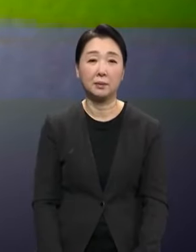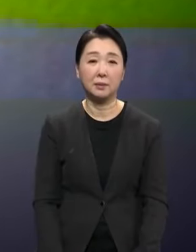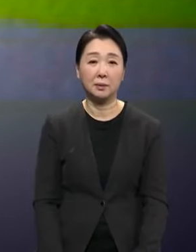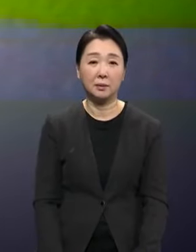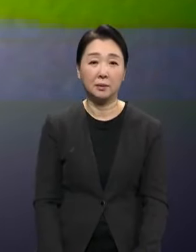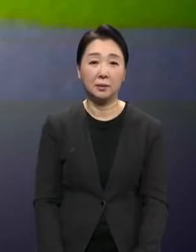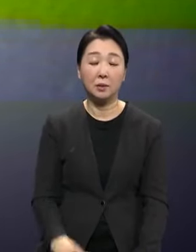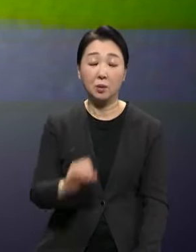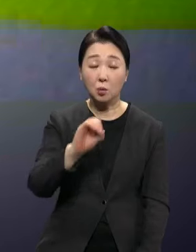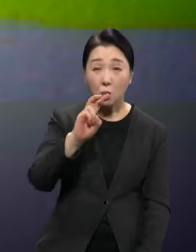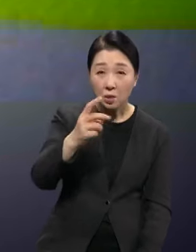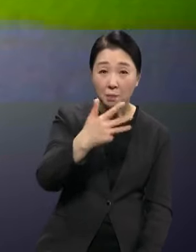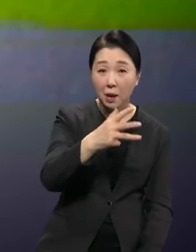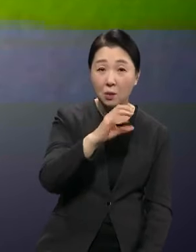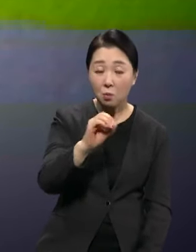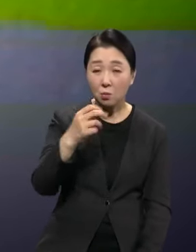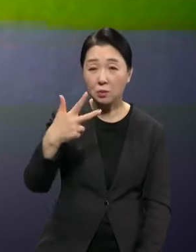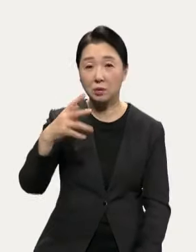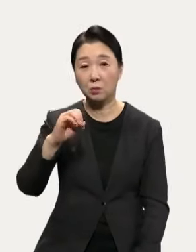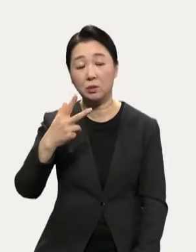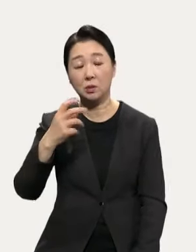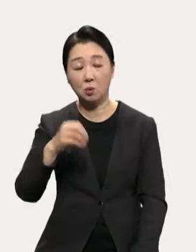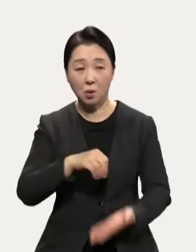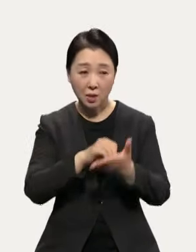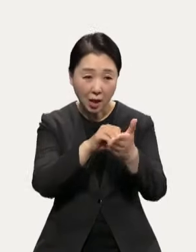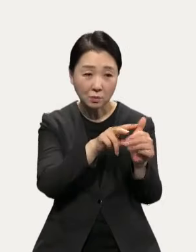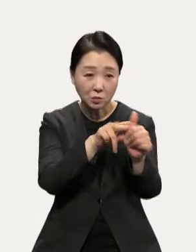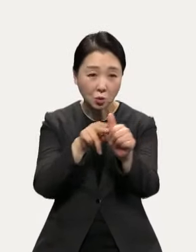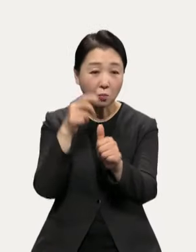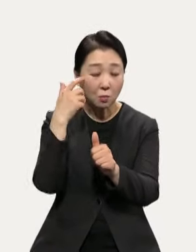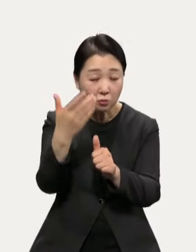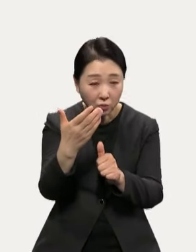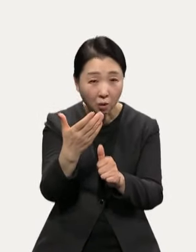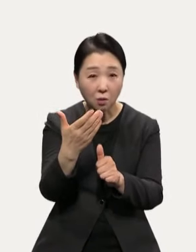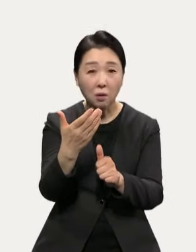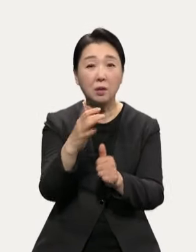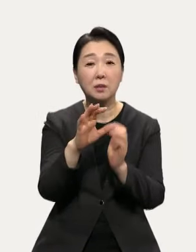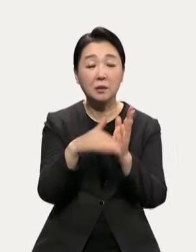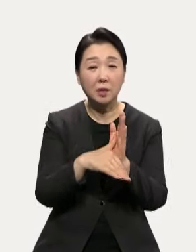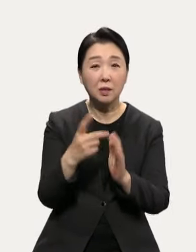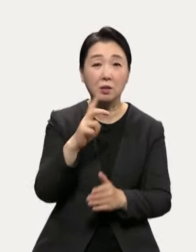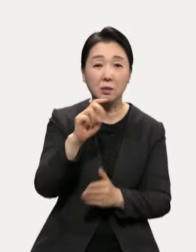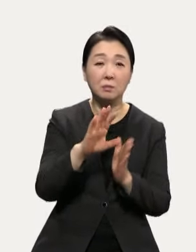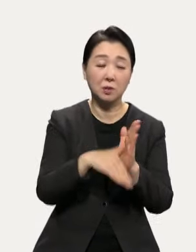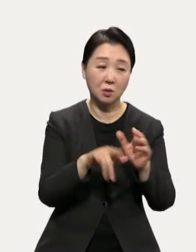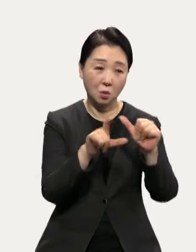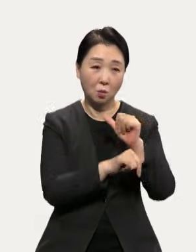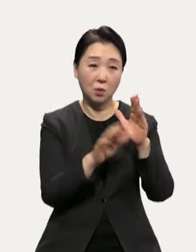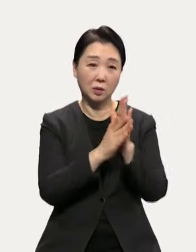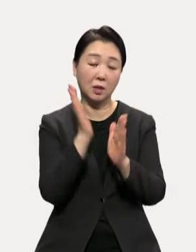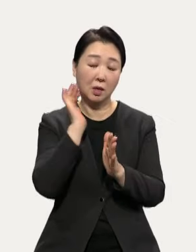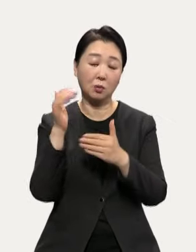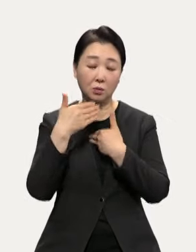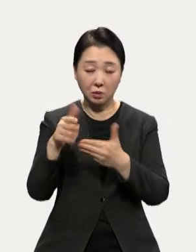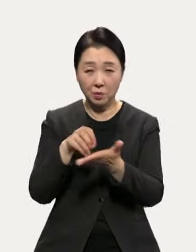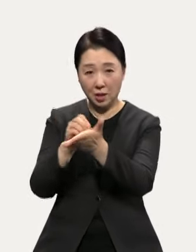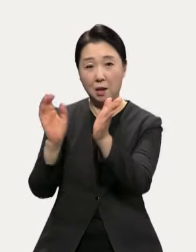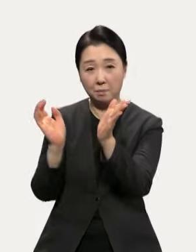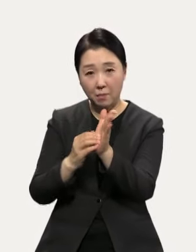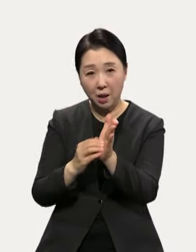측은 02800-7070 가입 정보를 묻는 국회 질의에 2022년 5월 대통령실 명의로